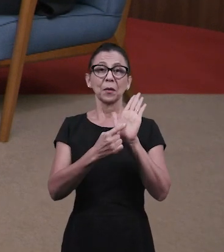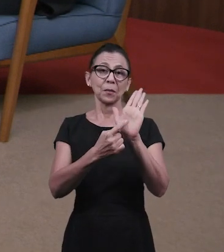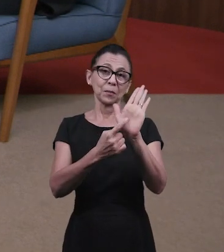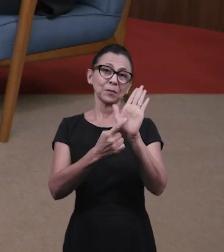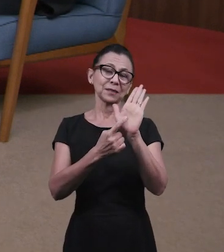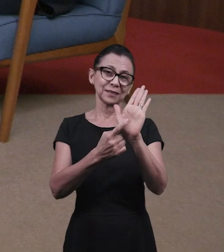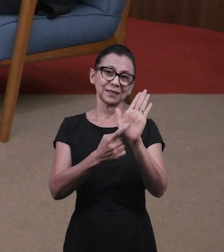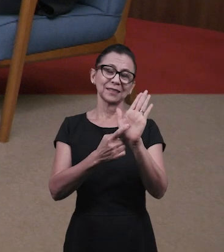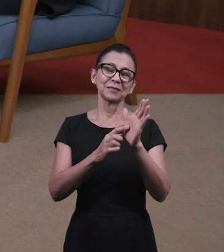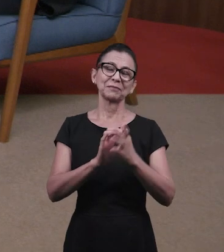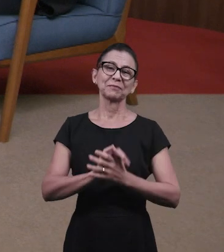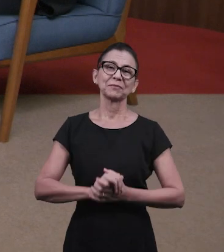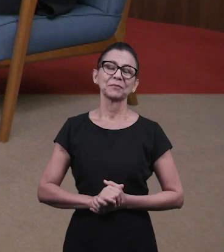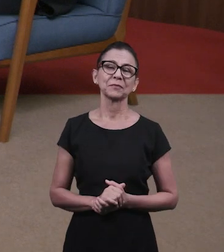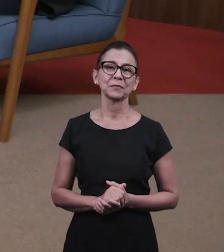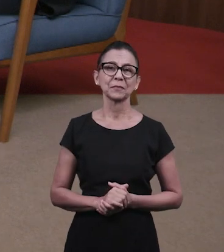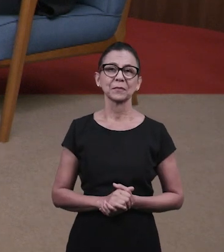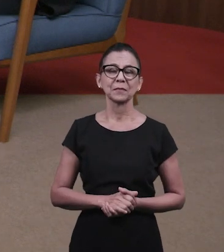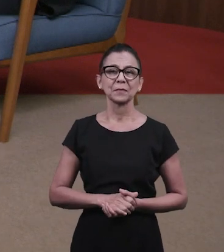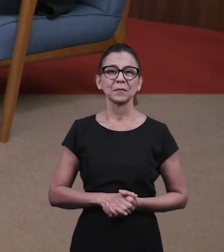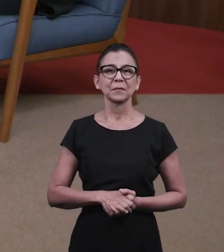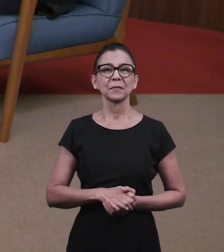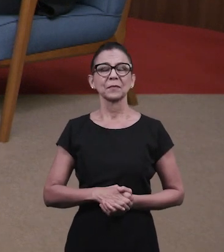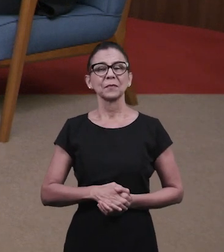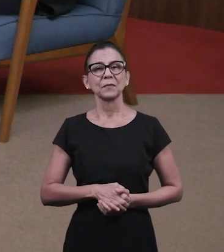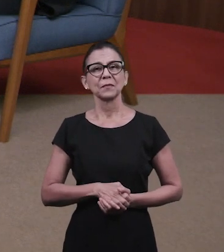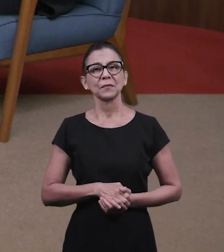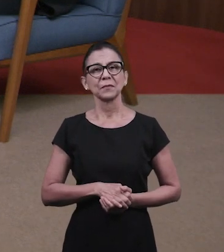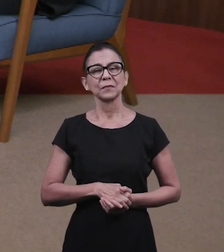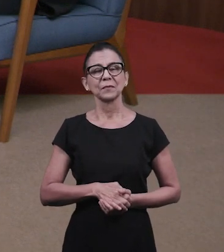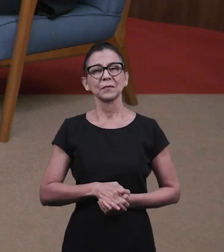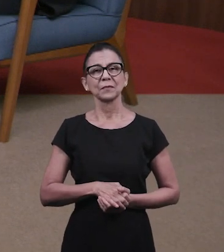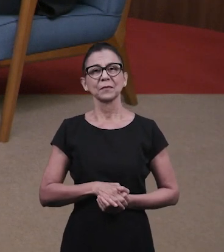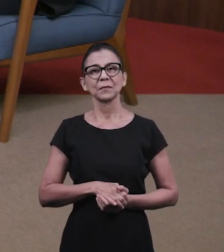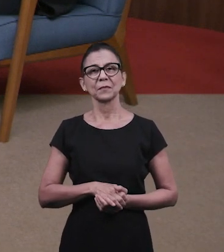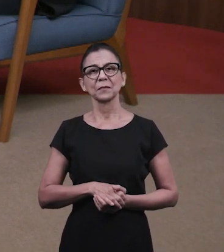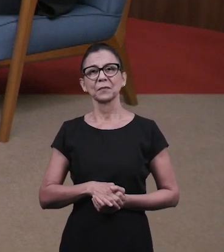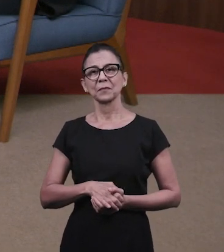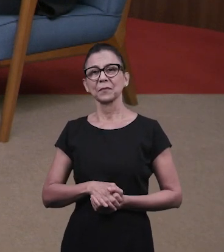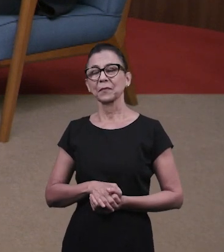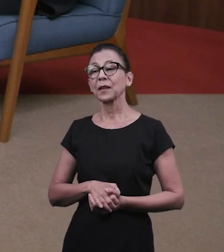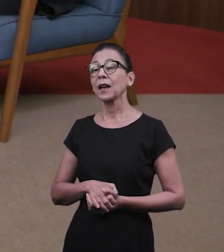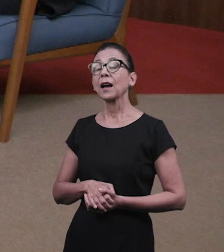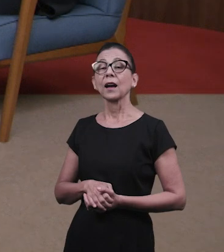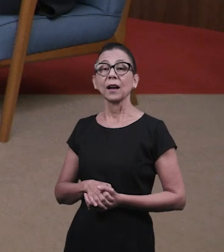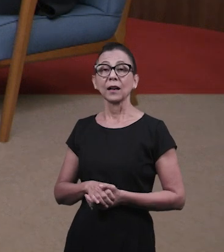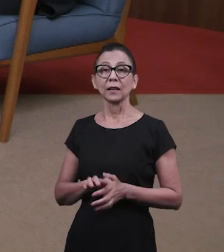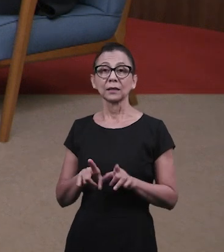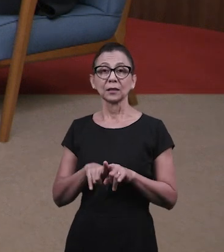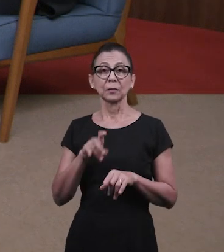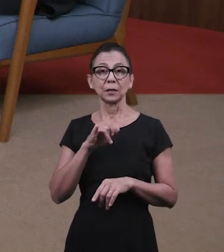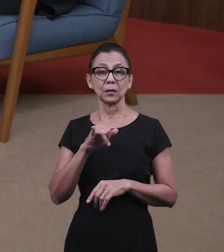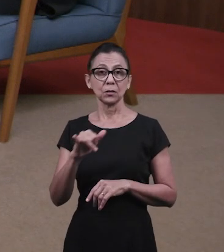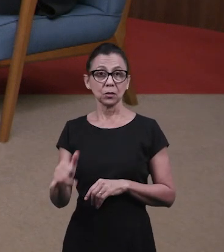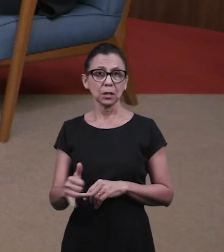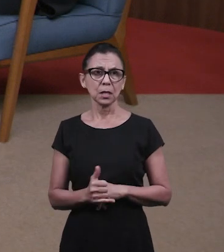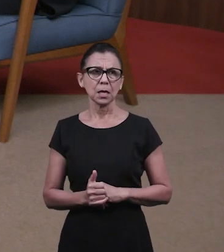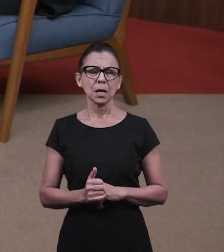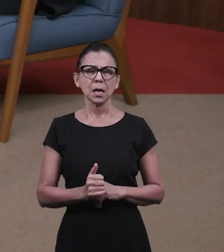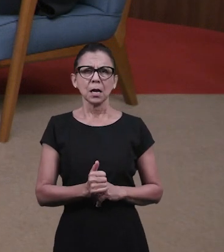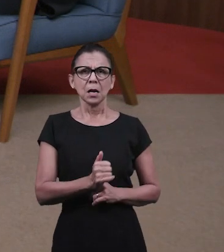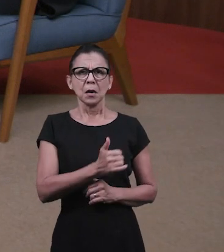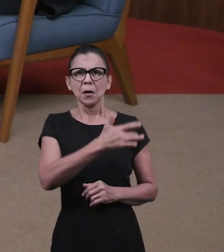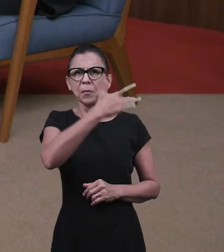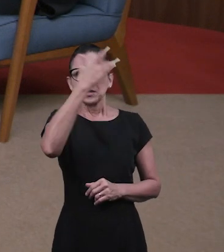pouvons transmettre ici votre message. Je veux rappeler ici, Josias, pardonnez-moi, que beaucoup de personnes qui ne sont pas encore membres